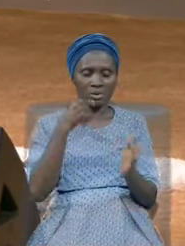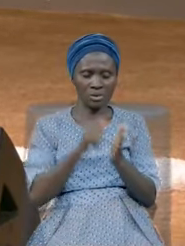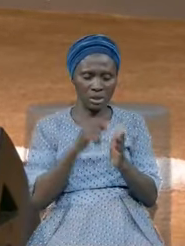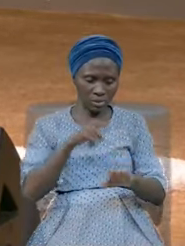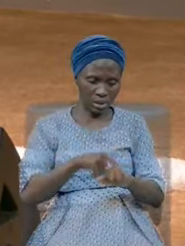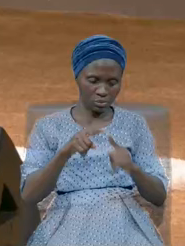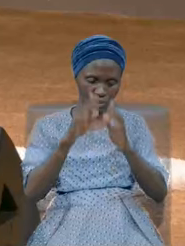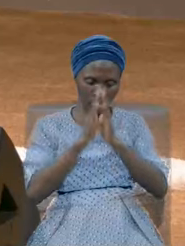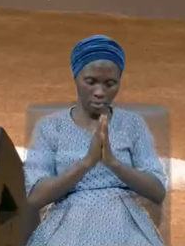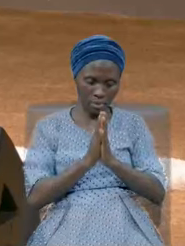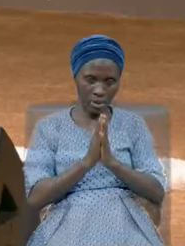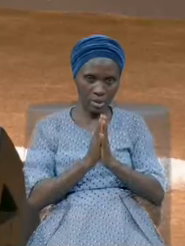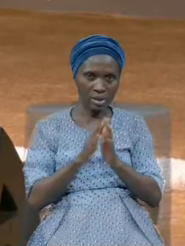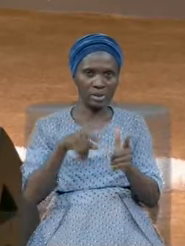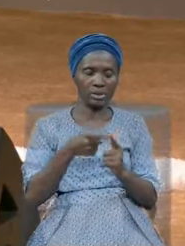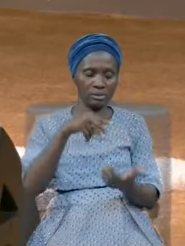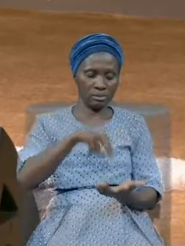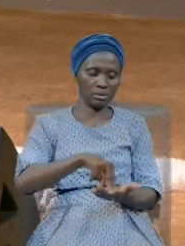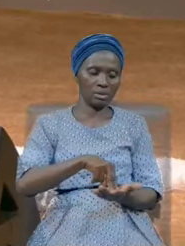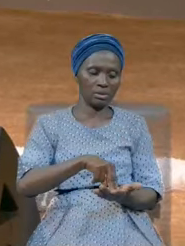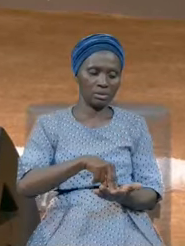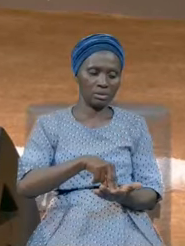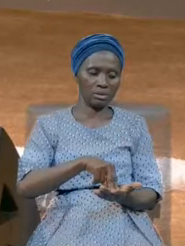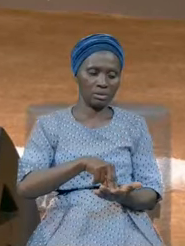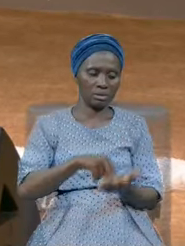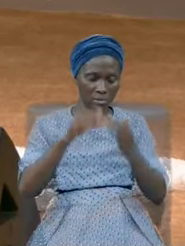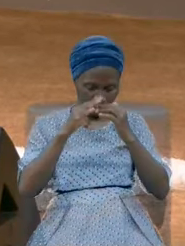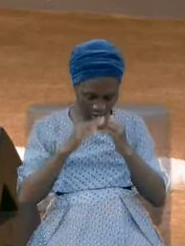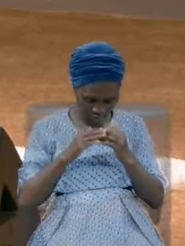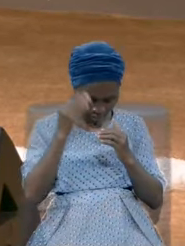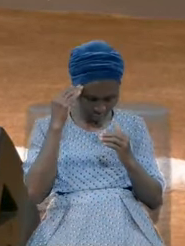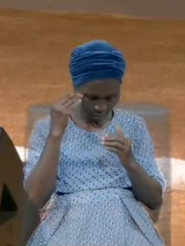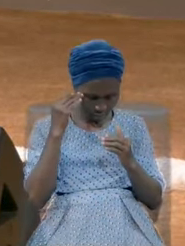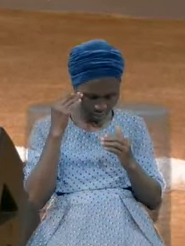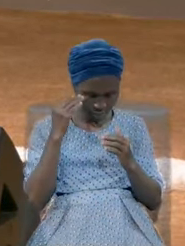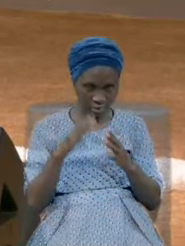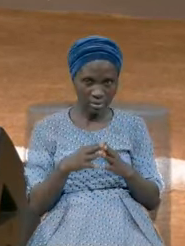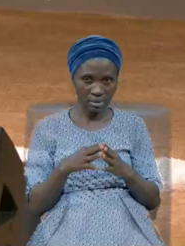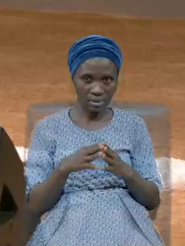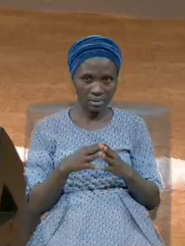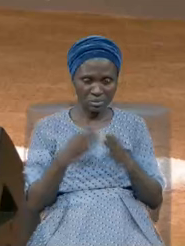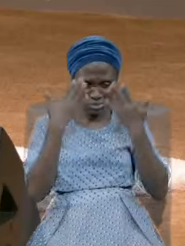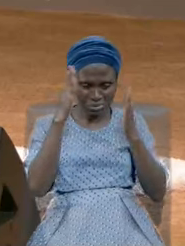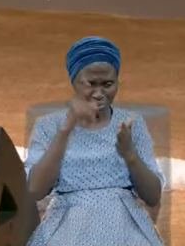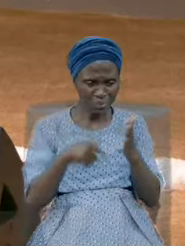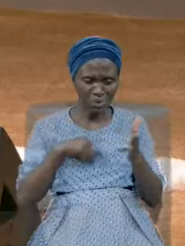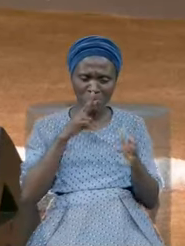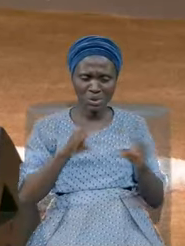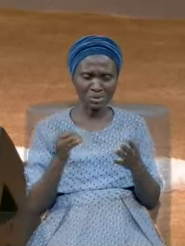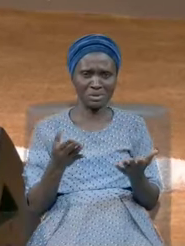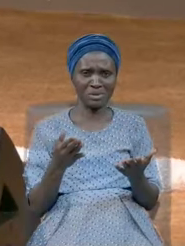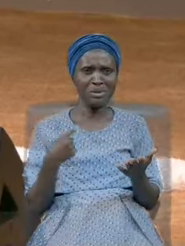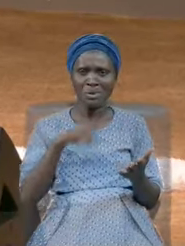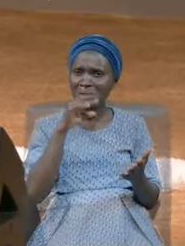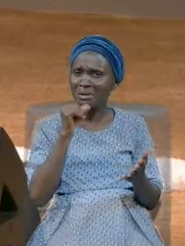prion et puis on seève et puis on baisse la tête sa pas ce qu'on fait et qu'on